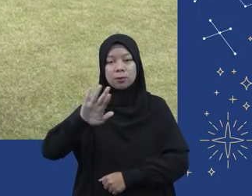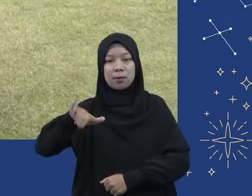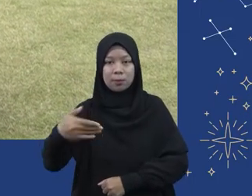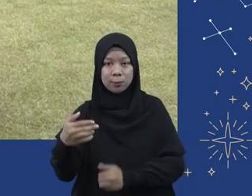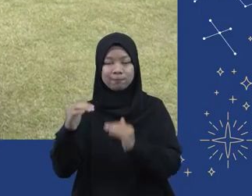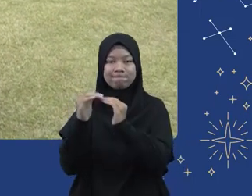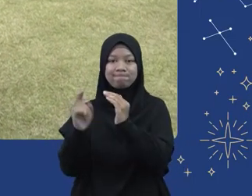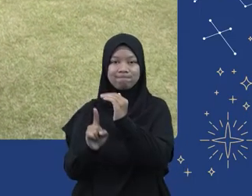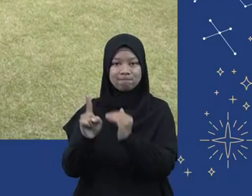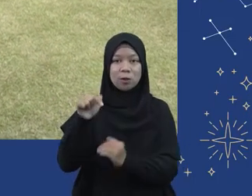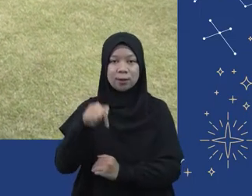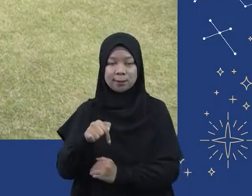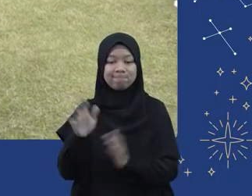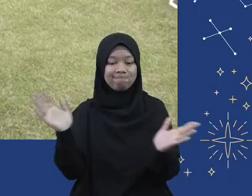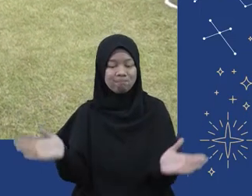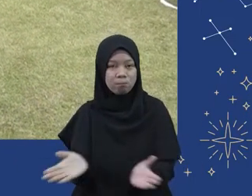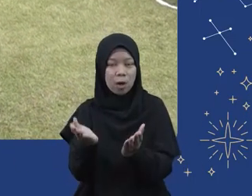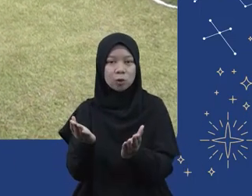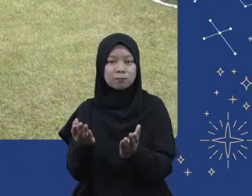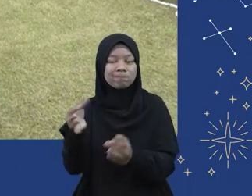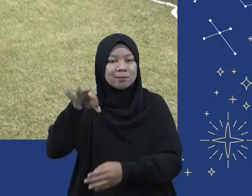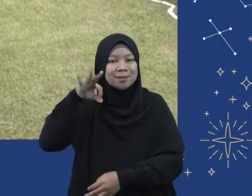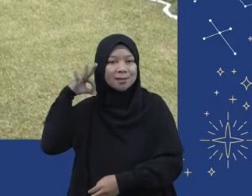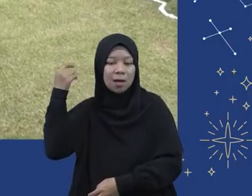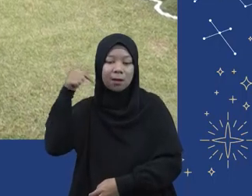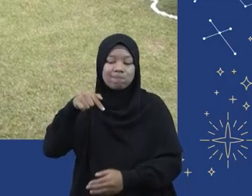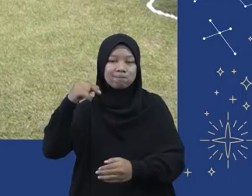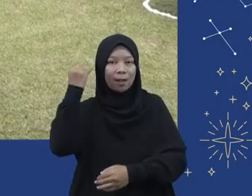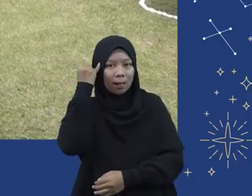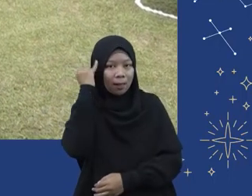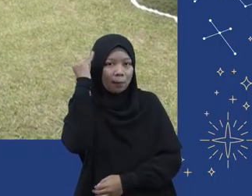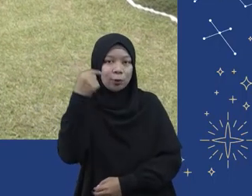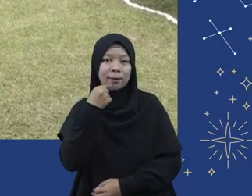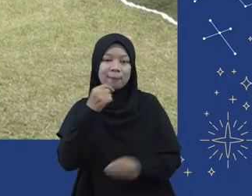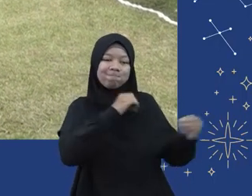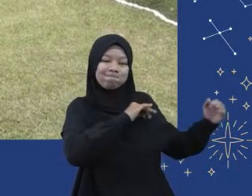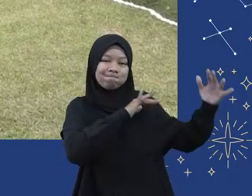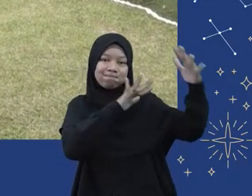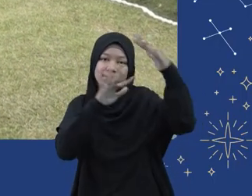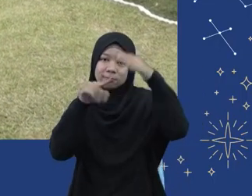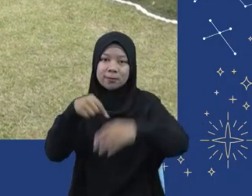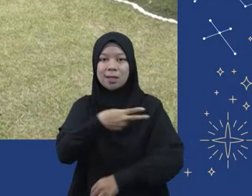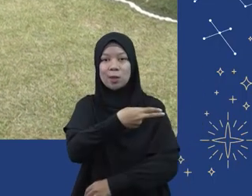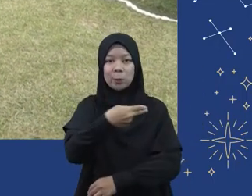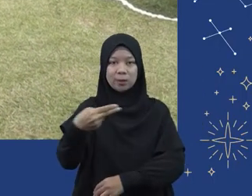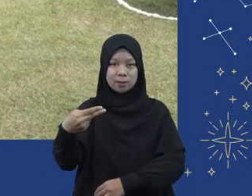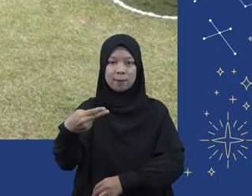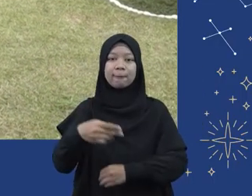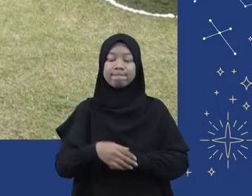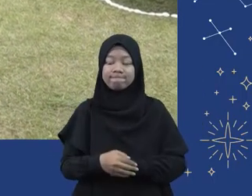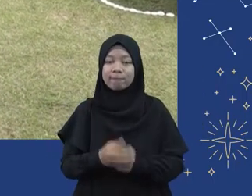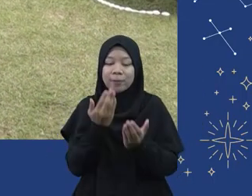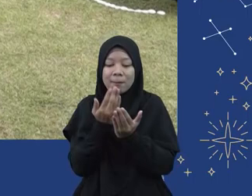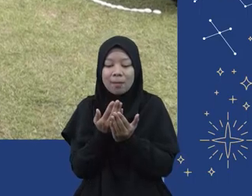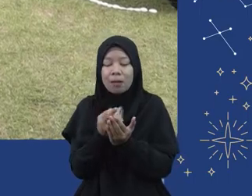sekaligus berdirinya tonggak sejarah dan kemajuan ilmu astronomi di Indonesia jadikanlah kami